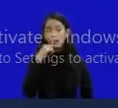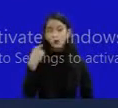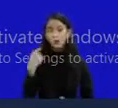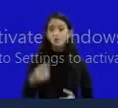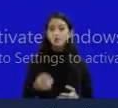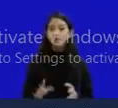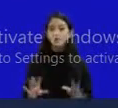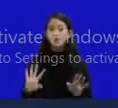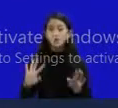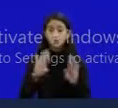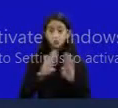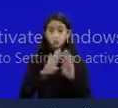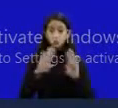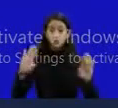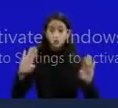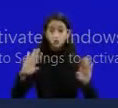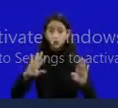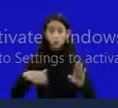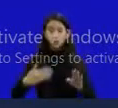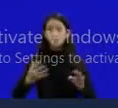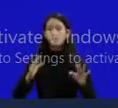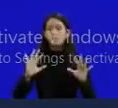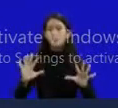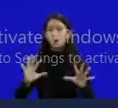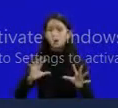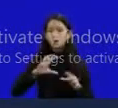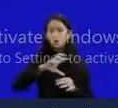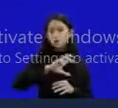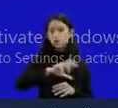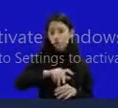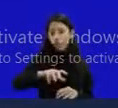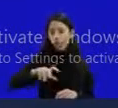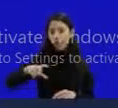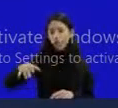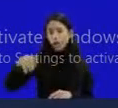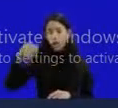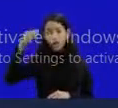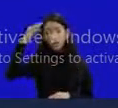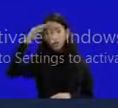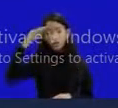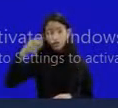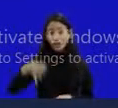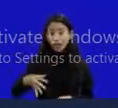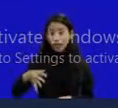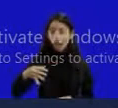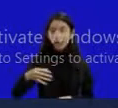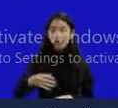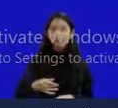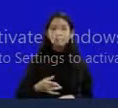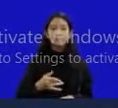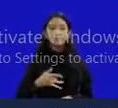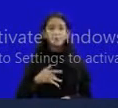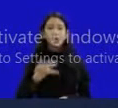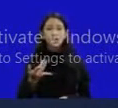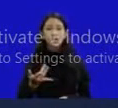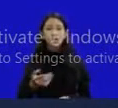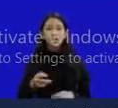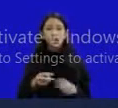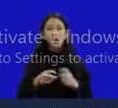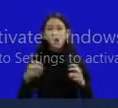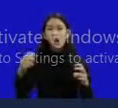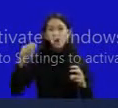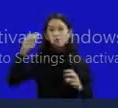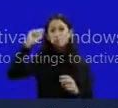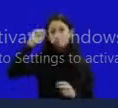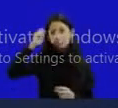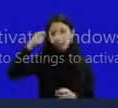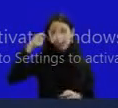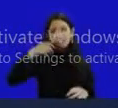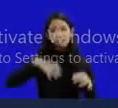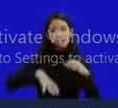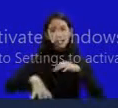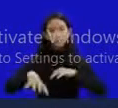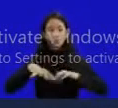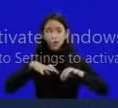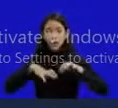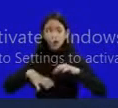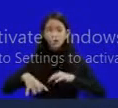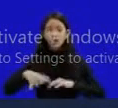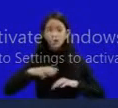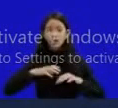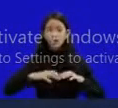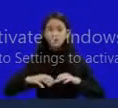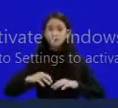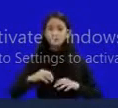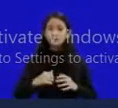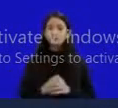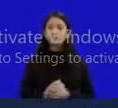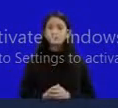terbuka tapi banyak sekali daerah-daerah desa-desa dan kelurahan yang merasa sangat sulit untuk melaksanakan